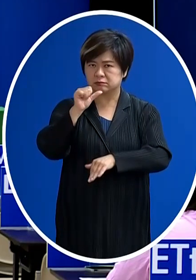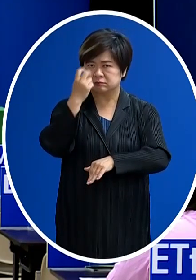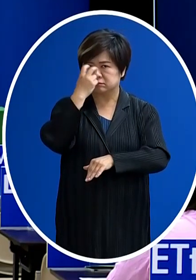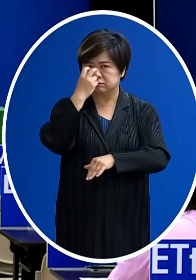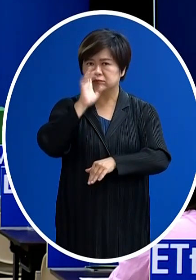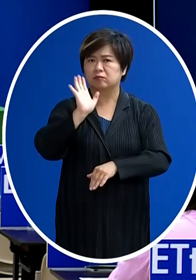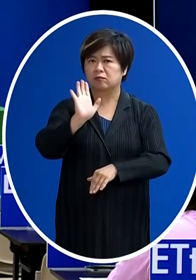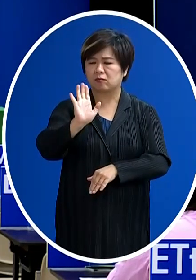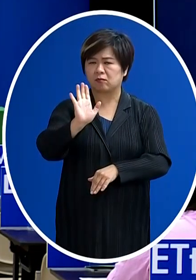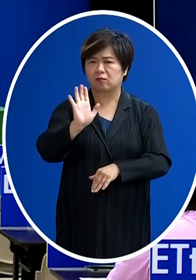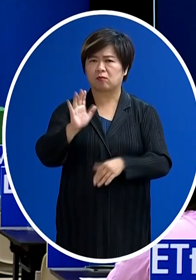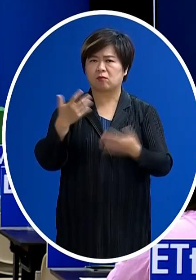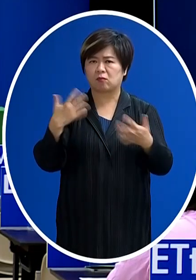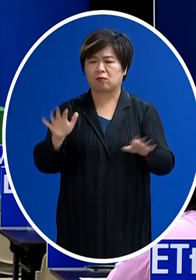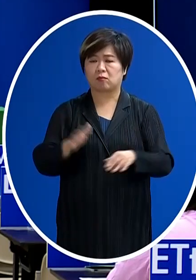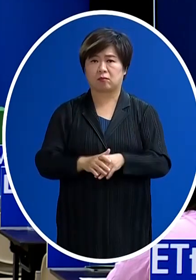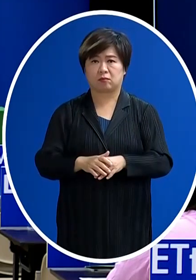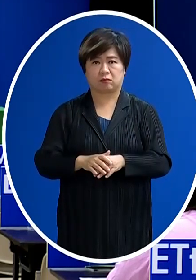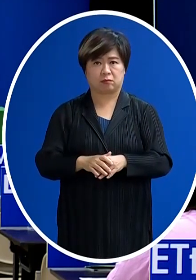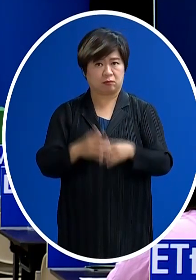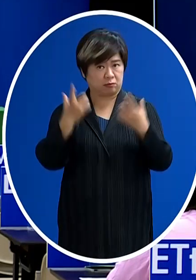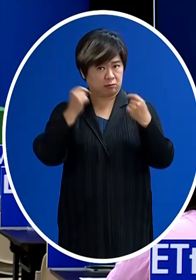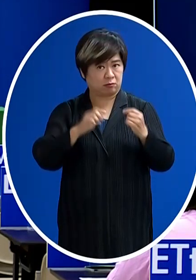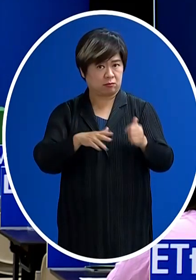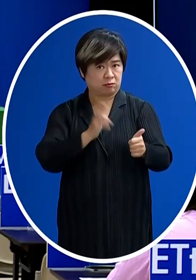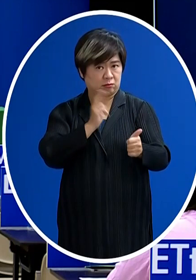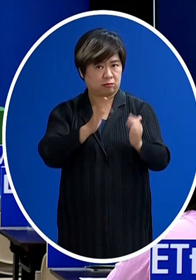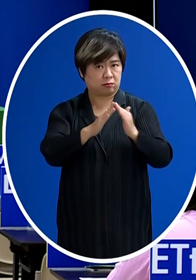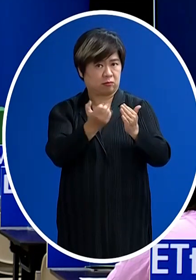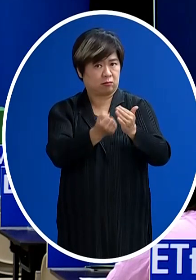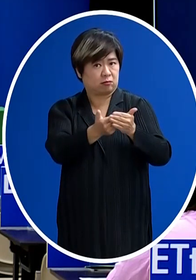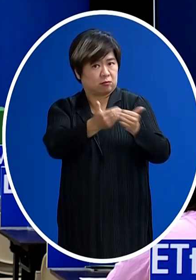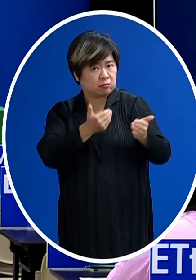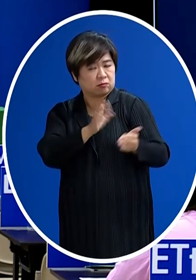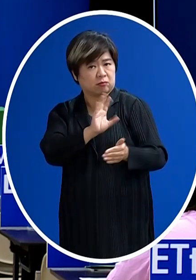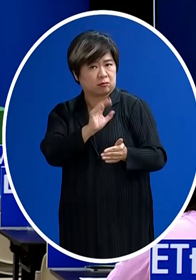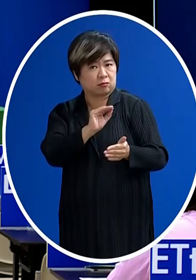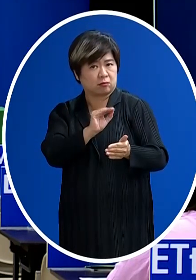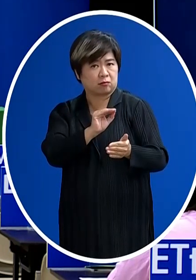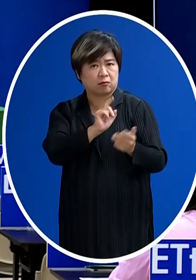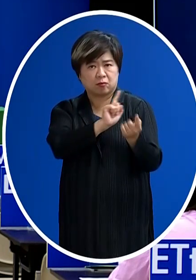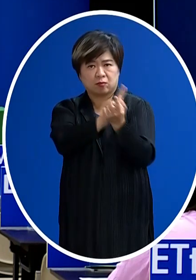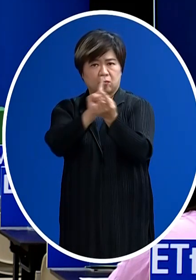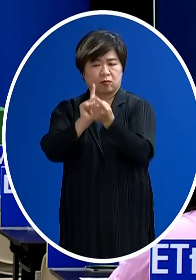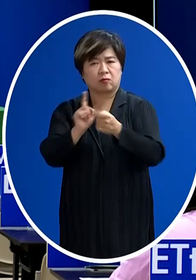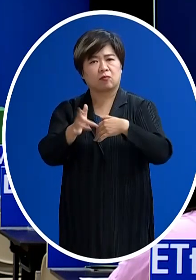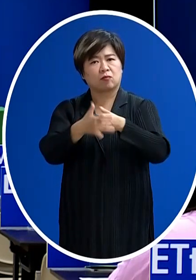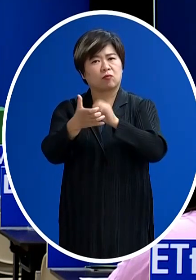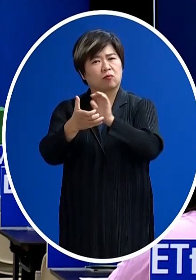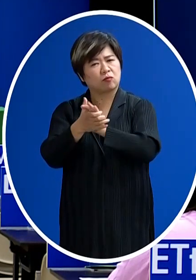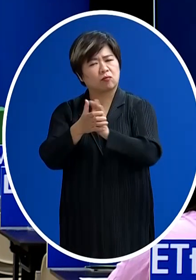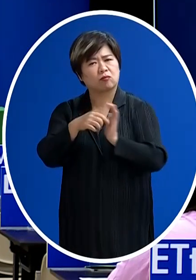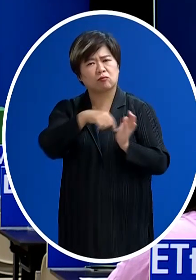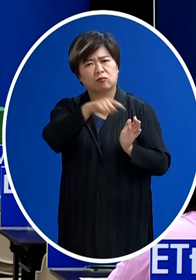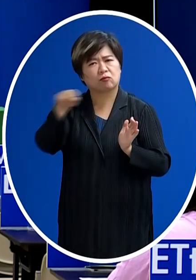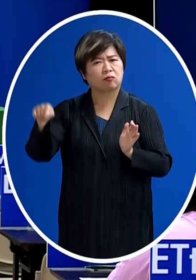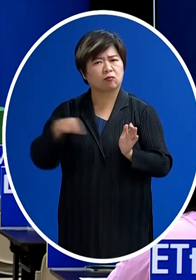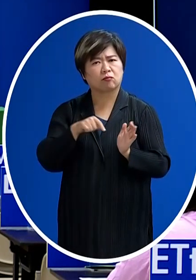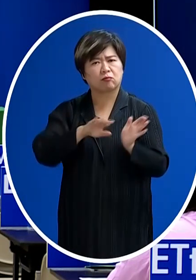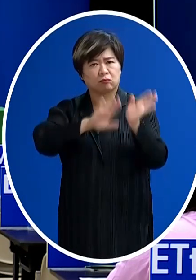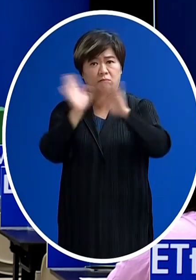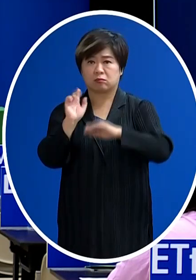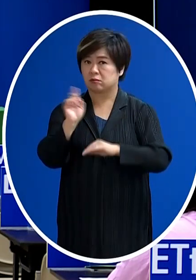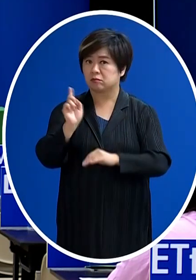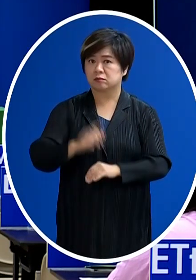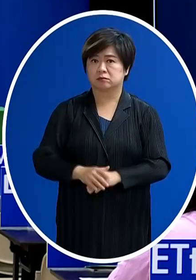当时是不是也有被框列可能隔离呢？那他其他身边的亲友的检验的状况大概是怎么样？